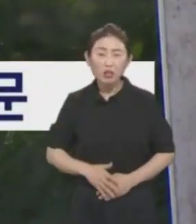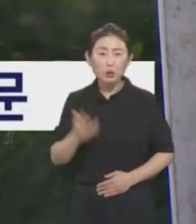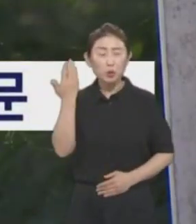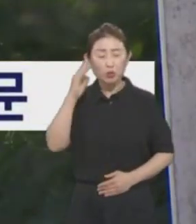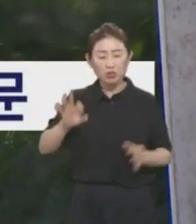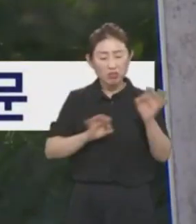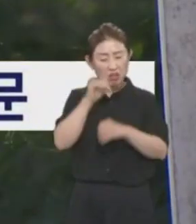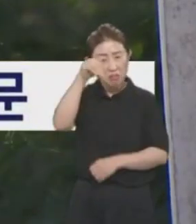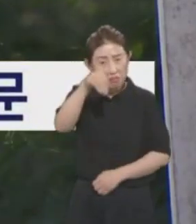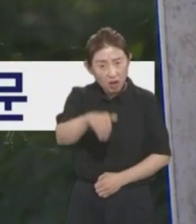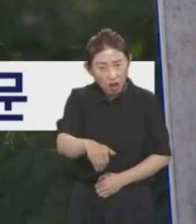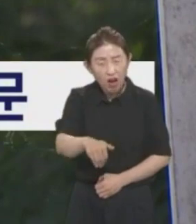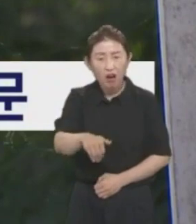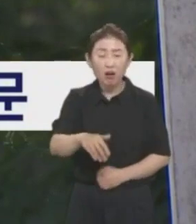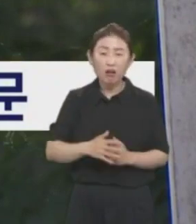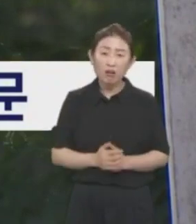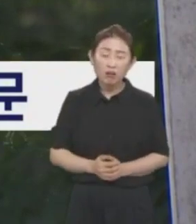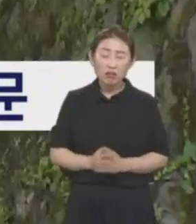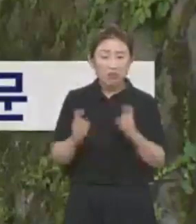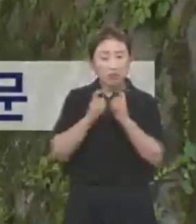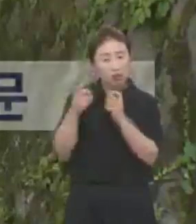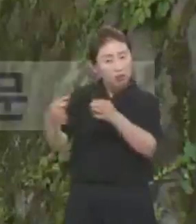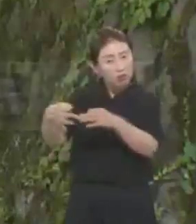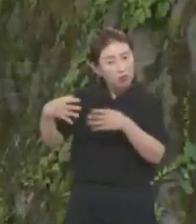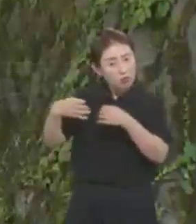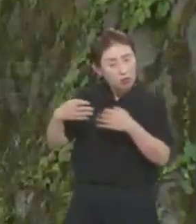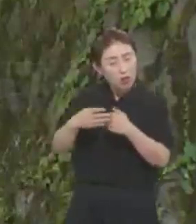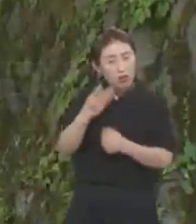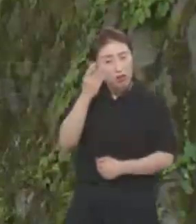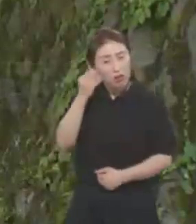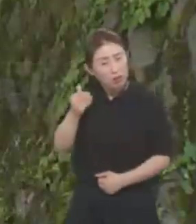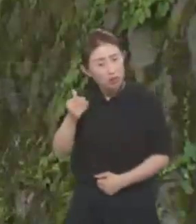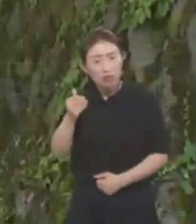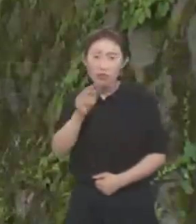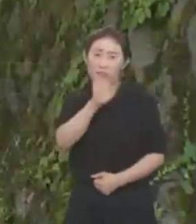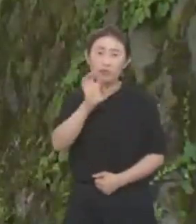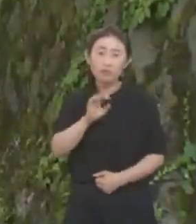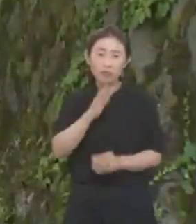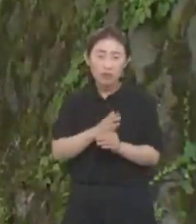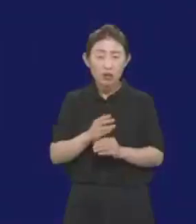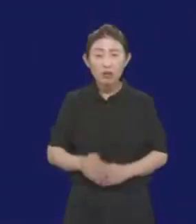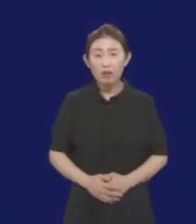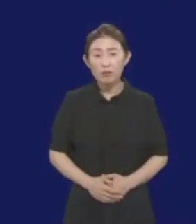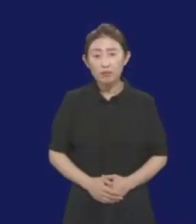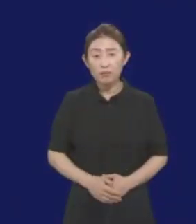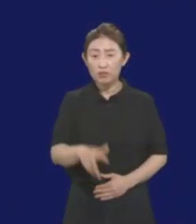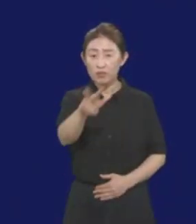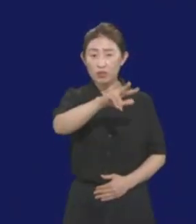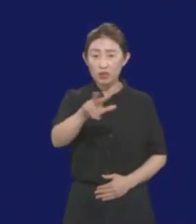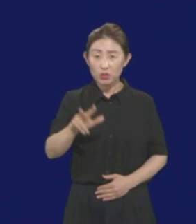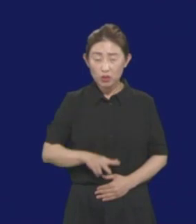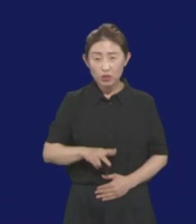경기 침체가 심각한 상황에서 민자 유치가 제대로 이루어질지 의문입니다. 전국에서 관광용